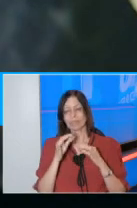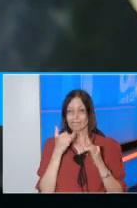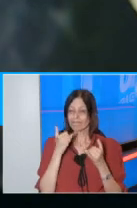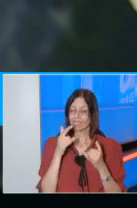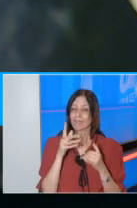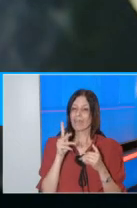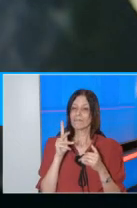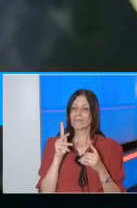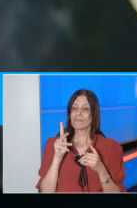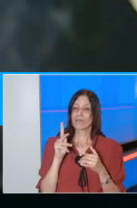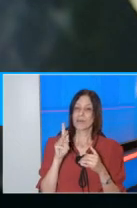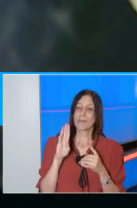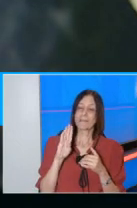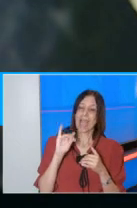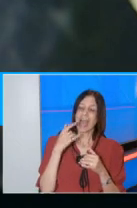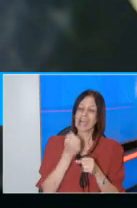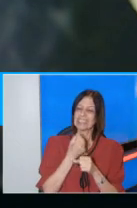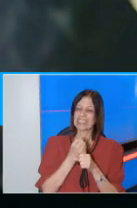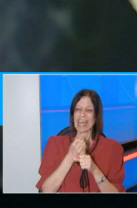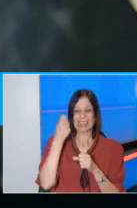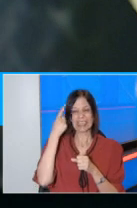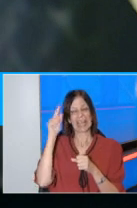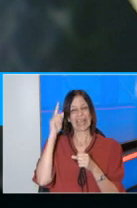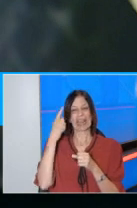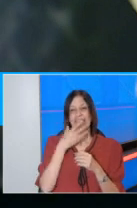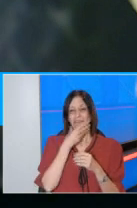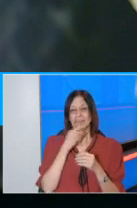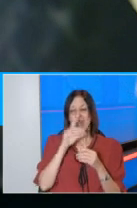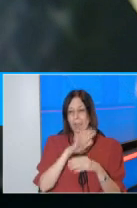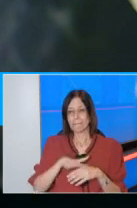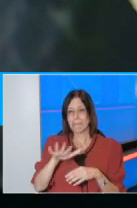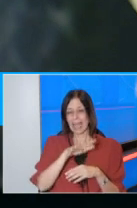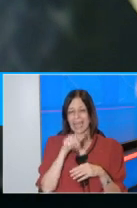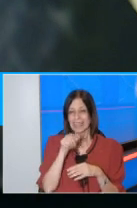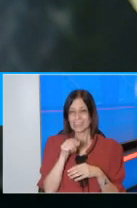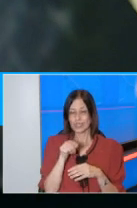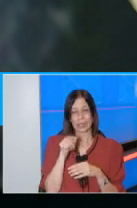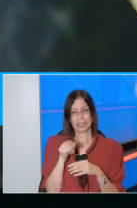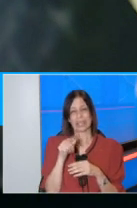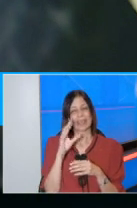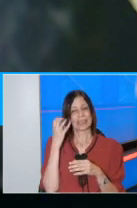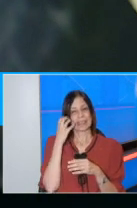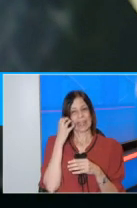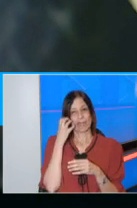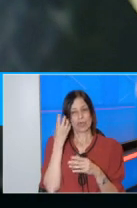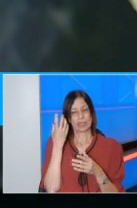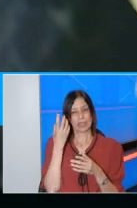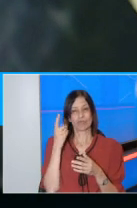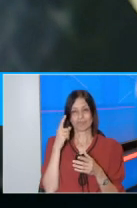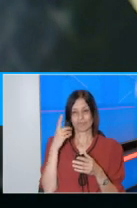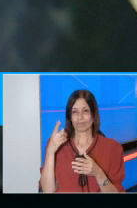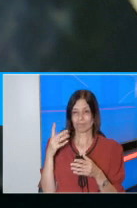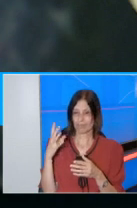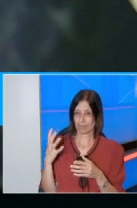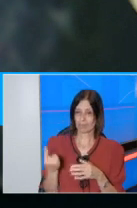יפה, וכל המערכת הזאת שנקראת אנום, כמו שאמרת, זה בדיוק, זה טלפון סלולרי שיקרו ממנו